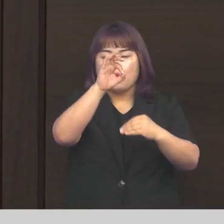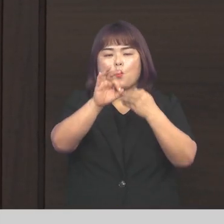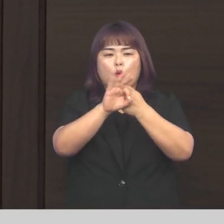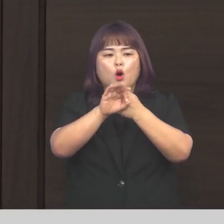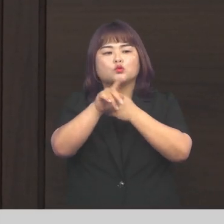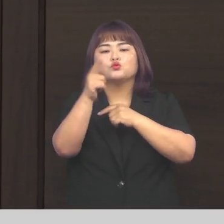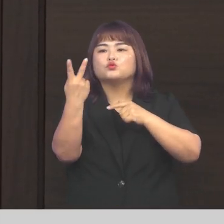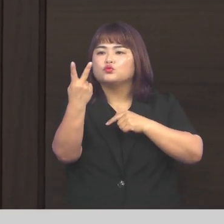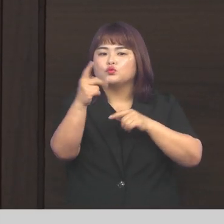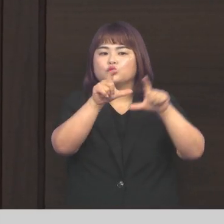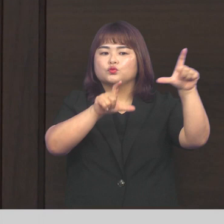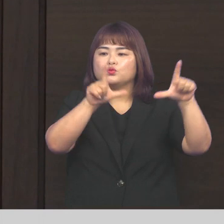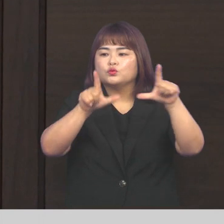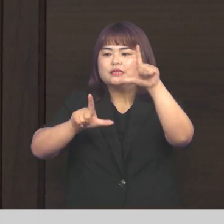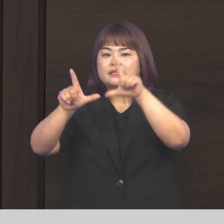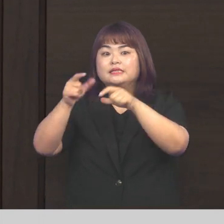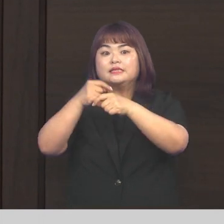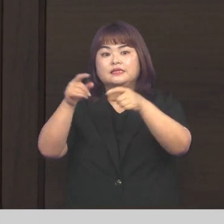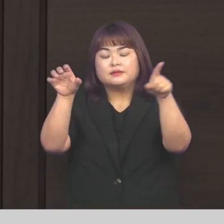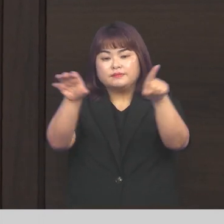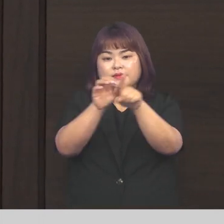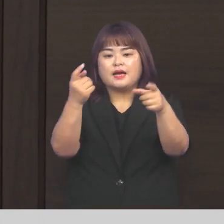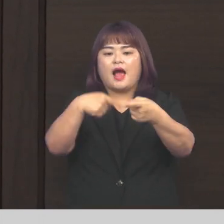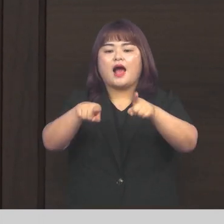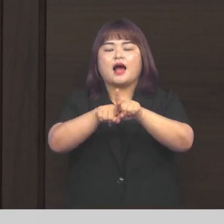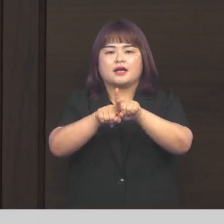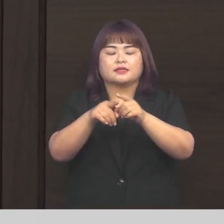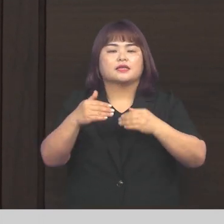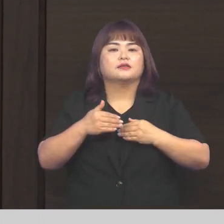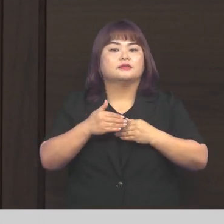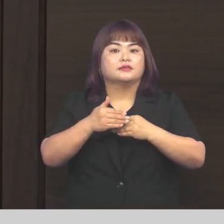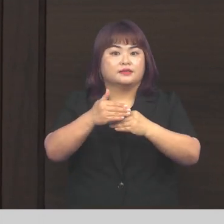서로 함께하는 강한 굿즈를